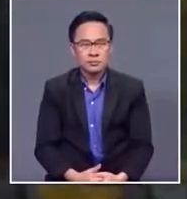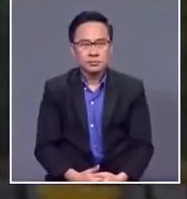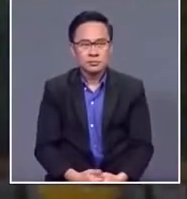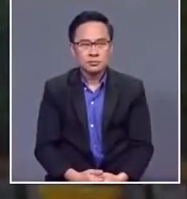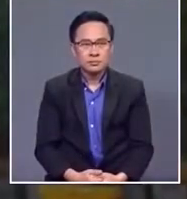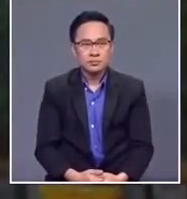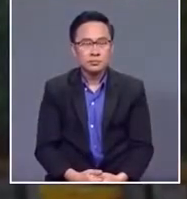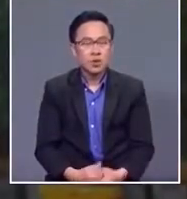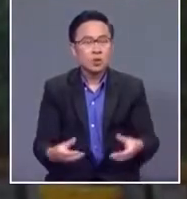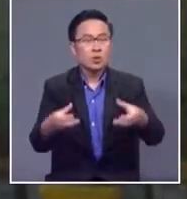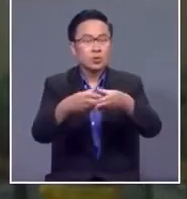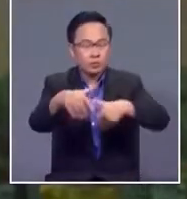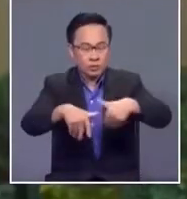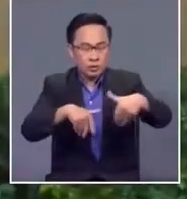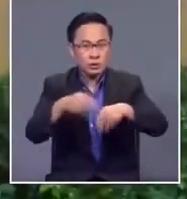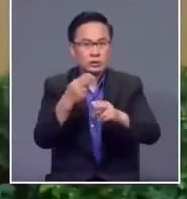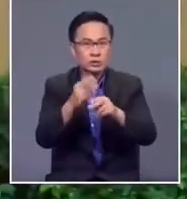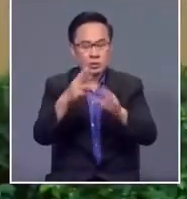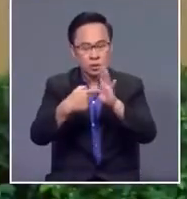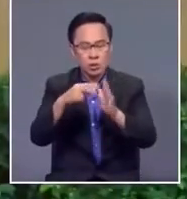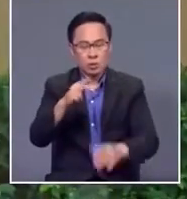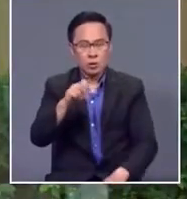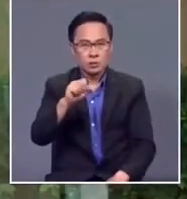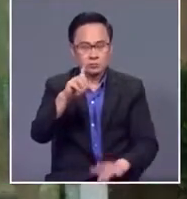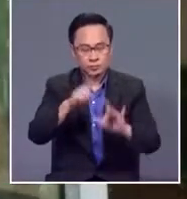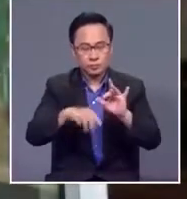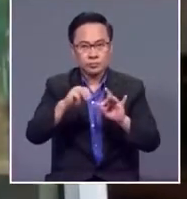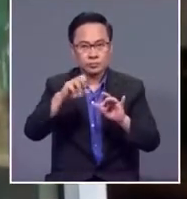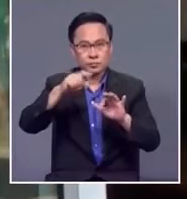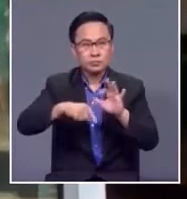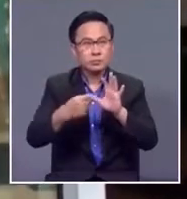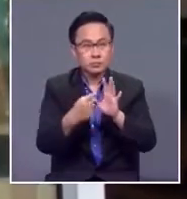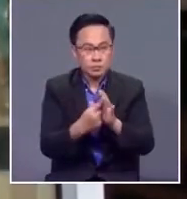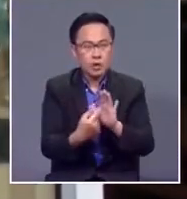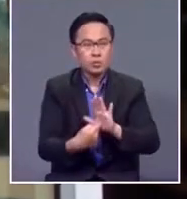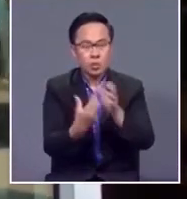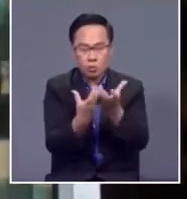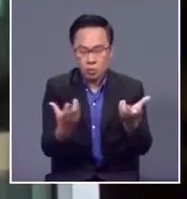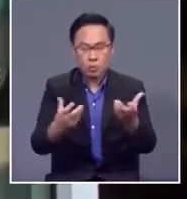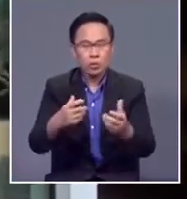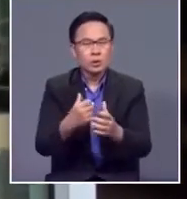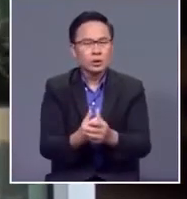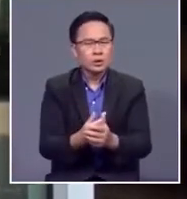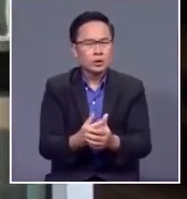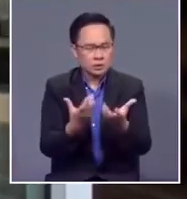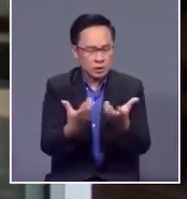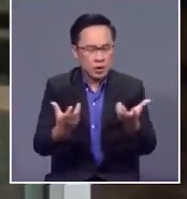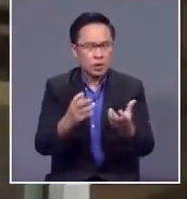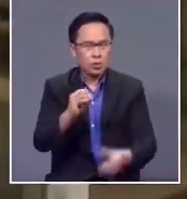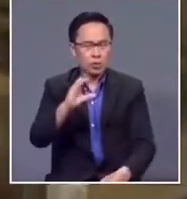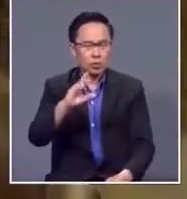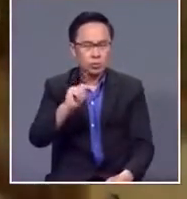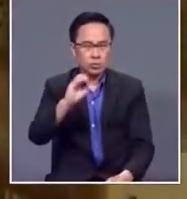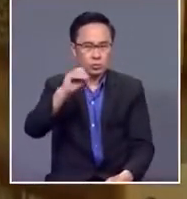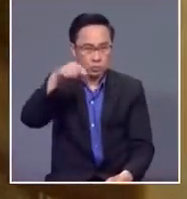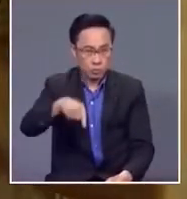วิสาหกิจชุมชนบ้านวังส้มซ่าเป็นอีกหนึ่งผลผลิตโอท็อปชุมชนทางเศรษฐกิจของจังหวัดพิษณุโลกที่ชุมชนเห็นความสำคัญ